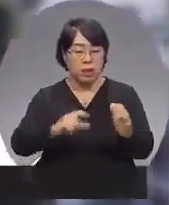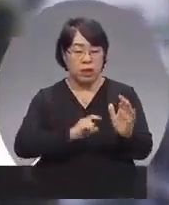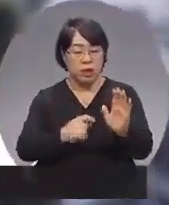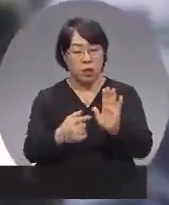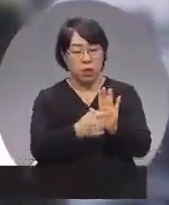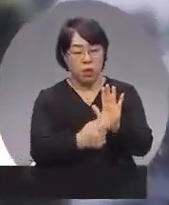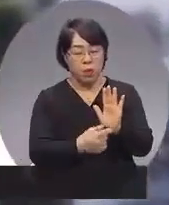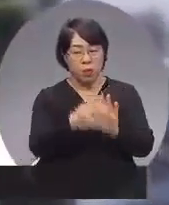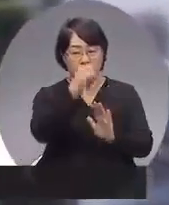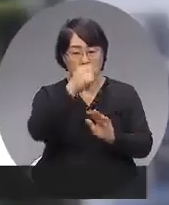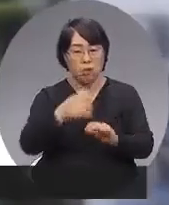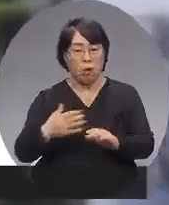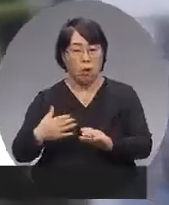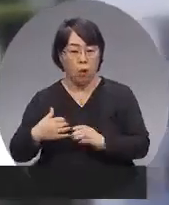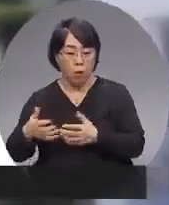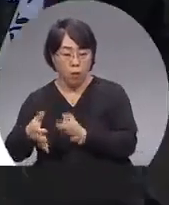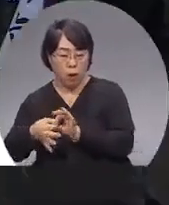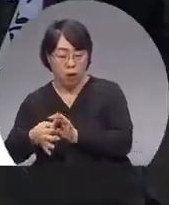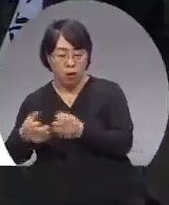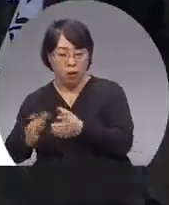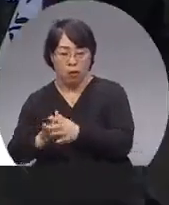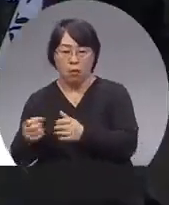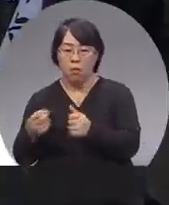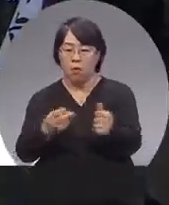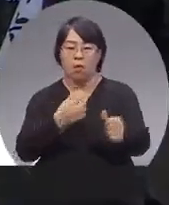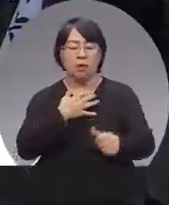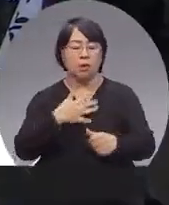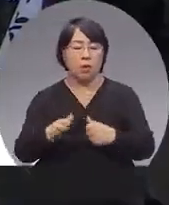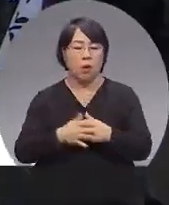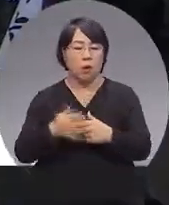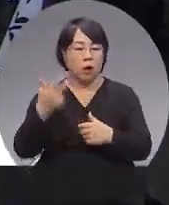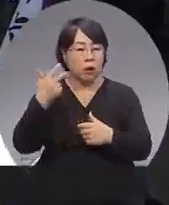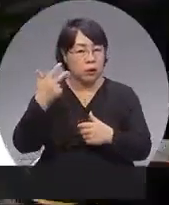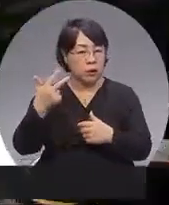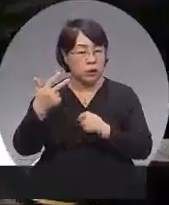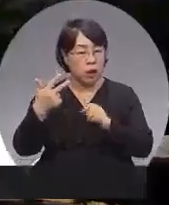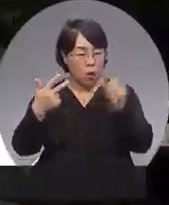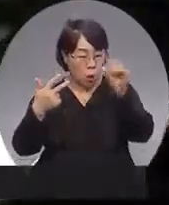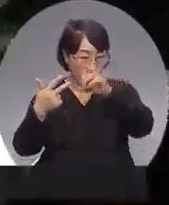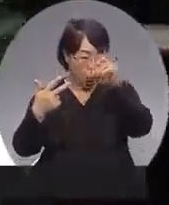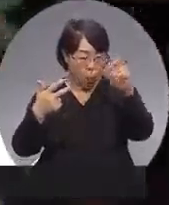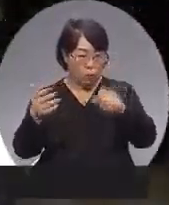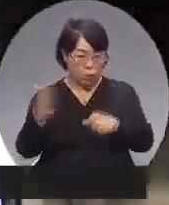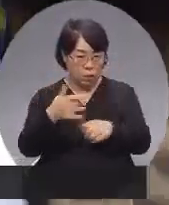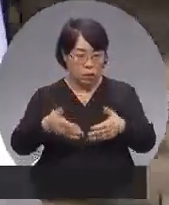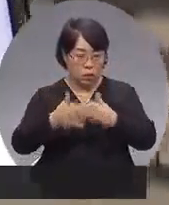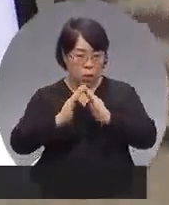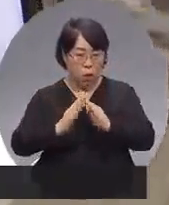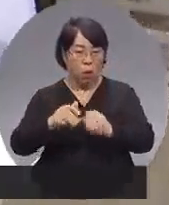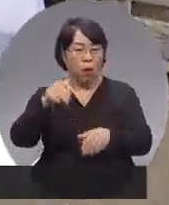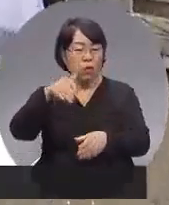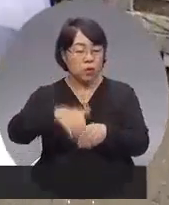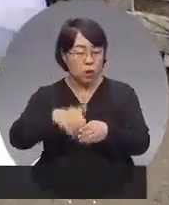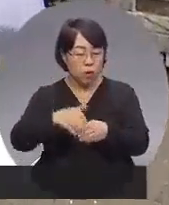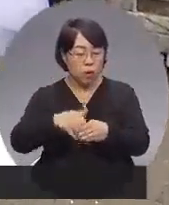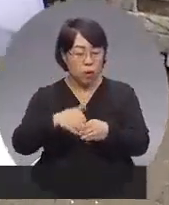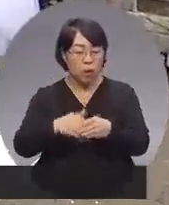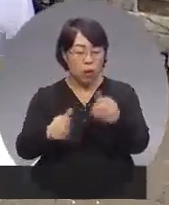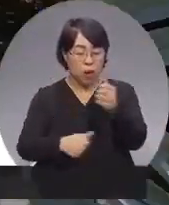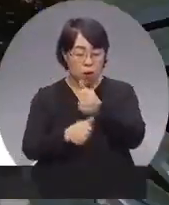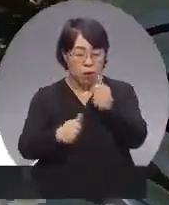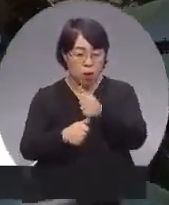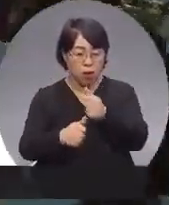단체들은 보낸 적이 없었습니다. 지난 7일 오후부터 설치돼 다음 날 선관위가 즉시 자진 철거를